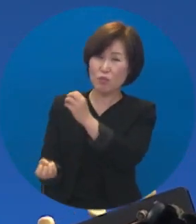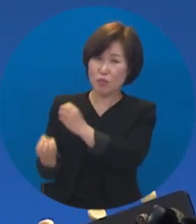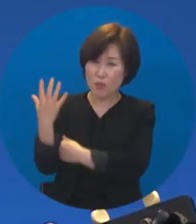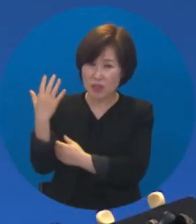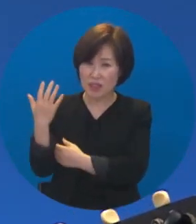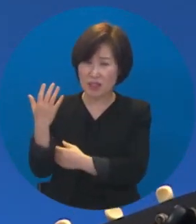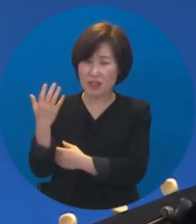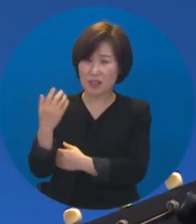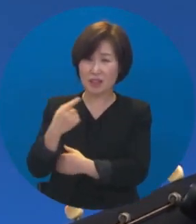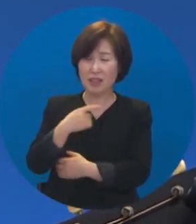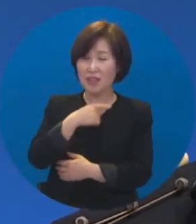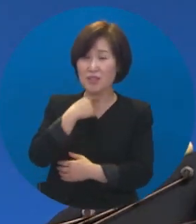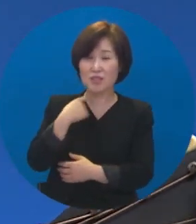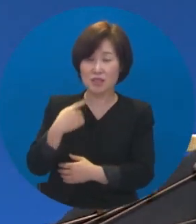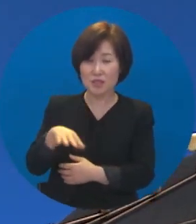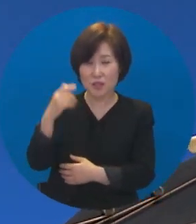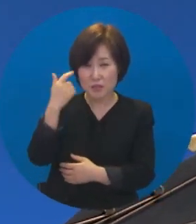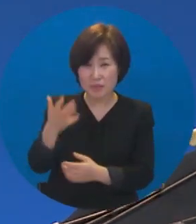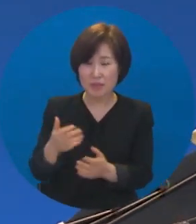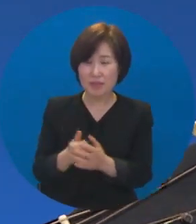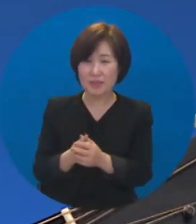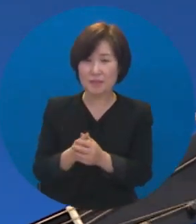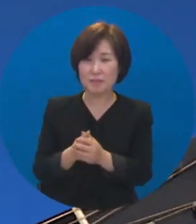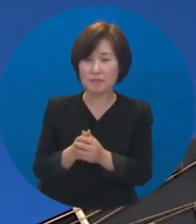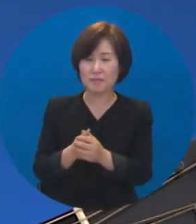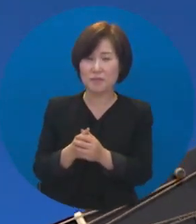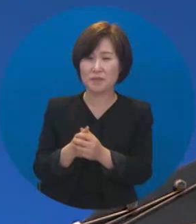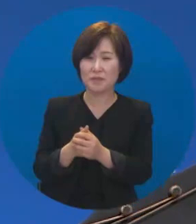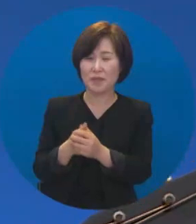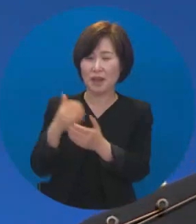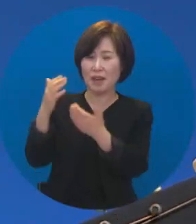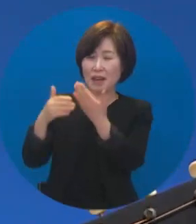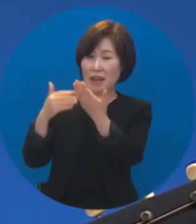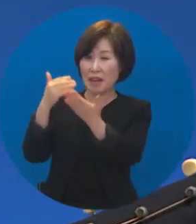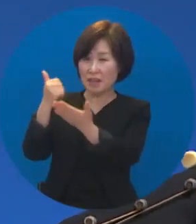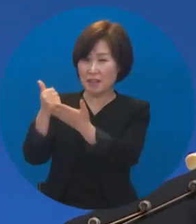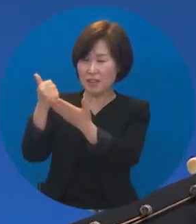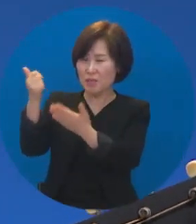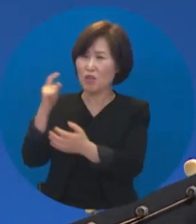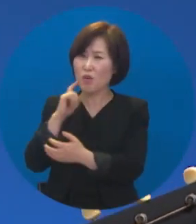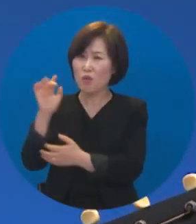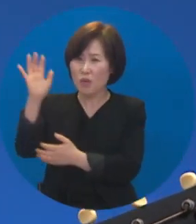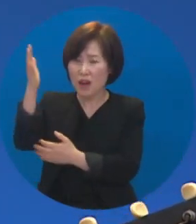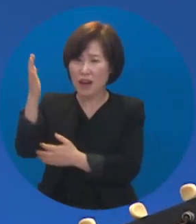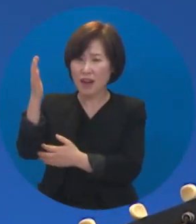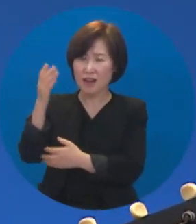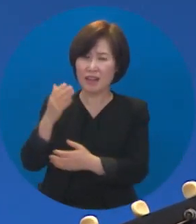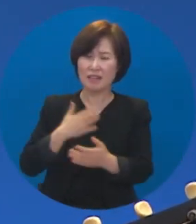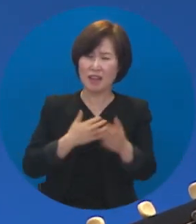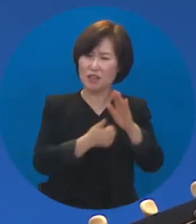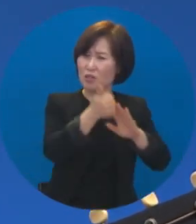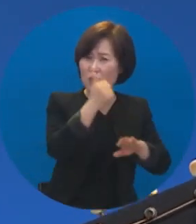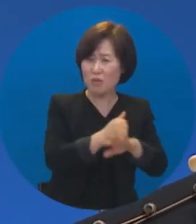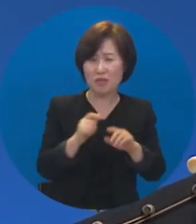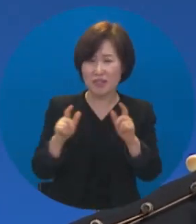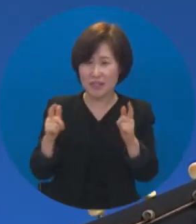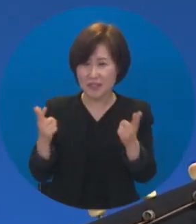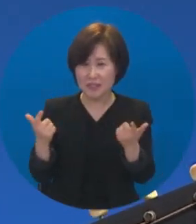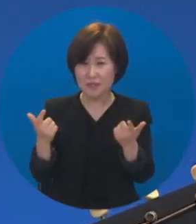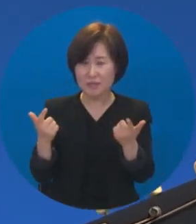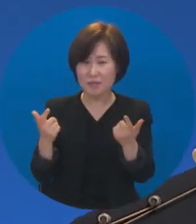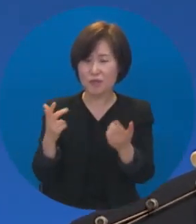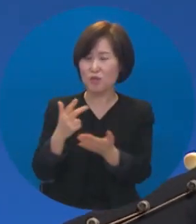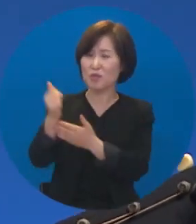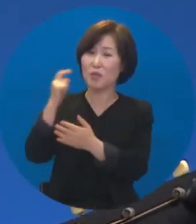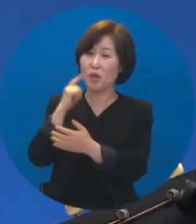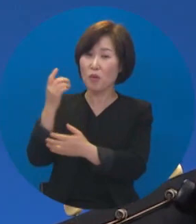않았습니까? 하나님의 영광은 우리가 어떤 포지션에 가서 더 올라가는 게 아닙니다. 주님의